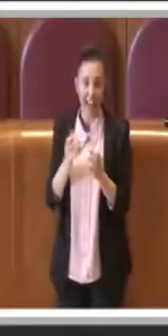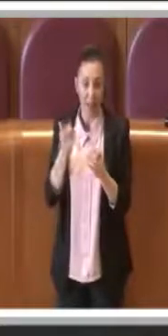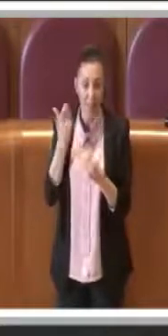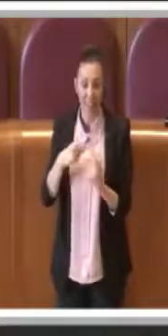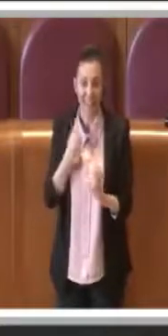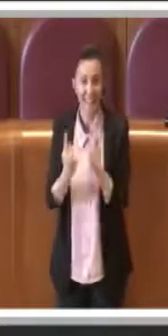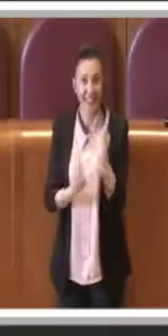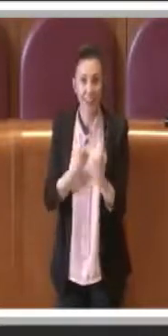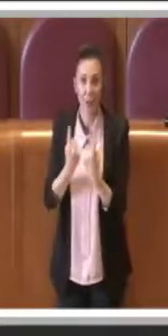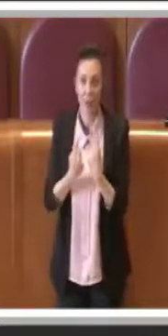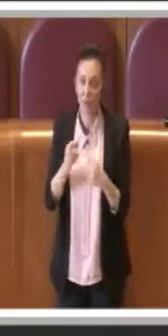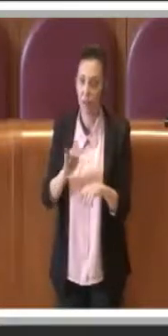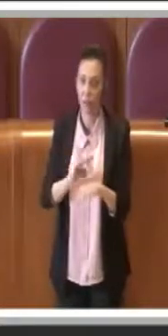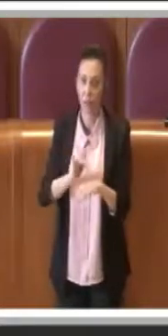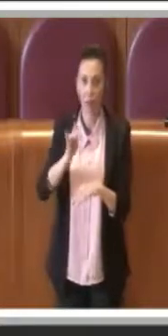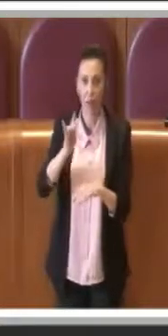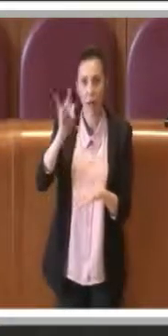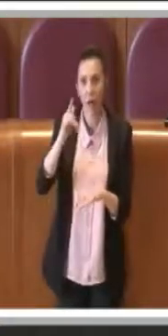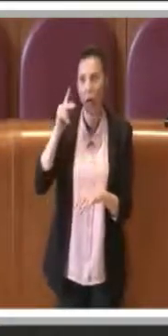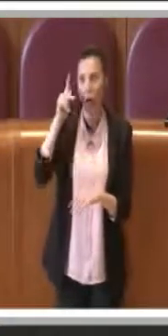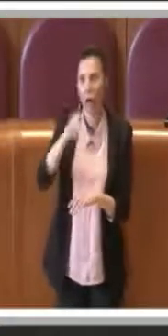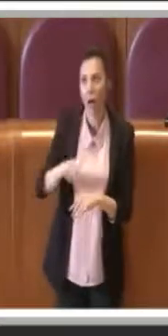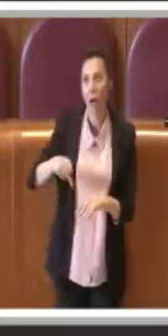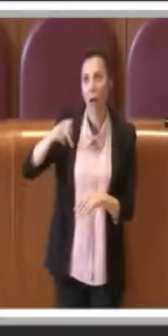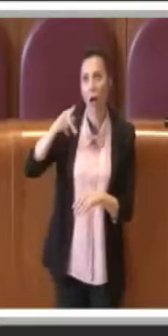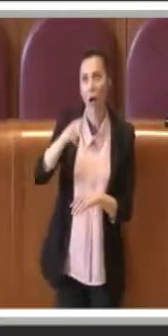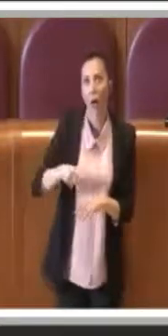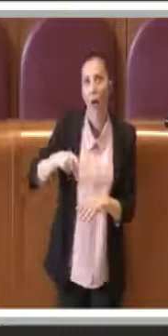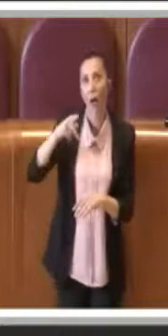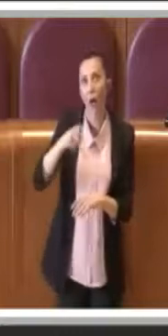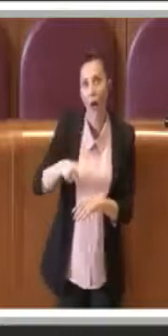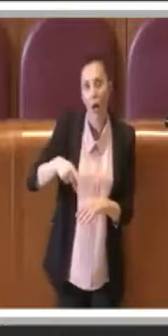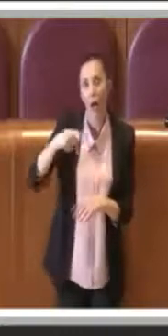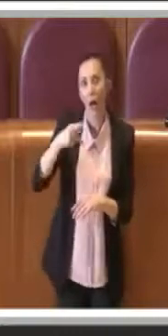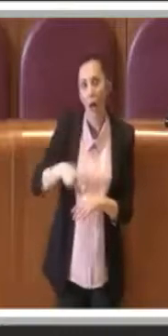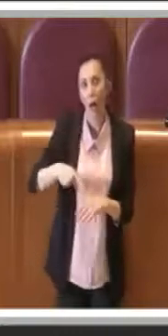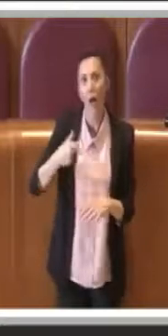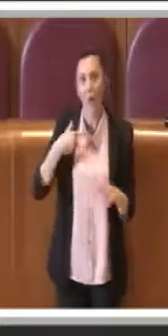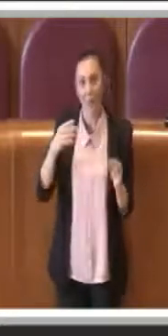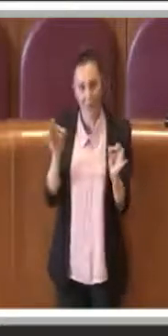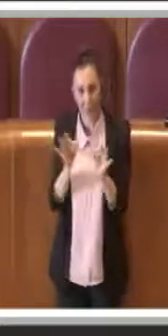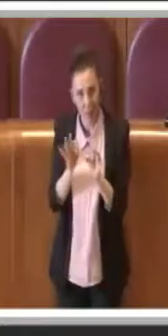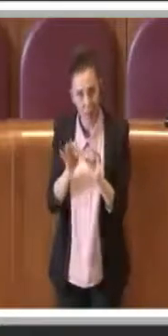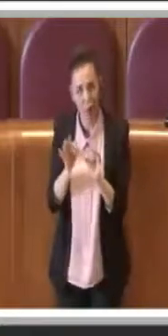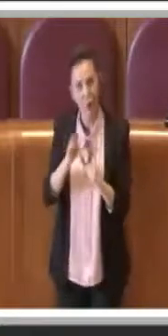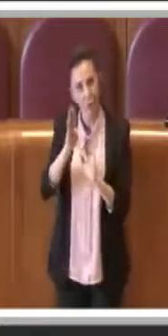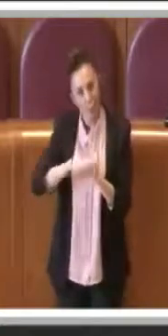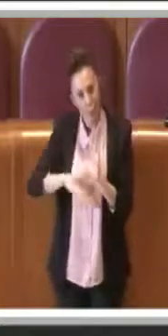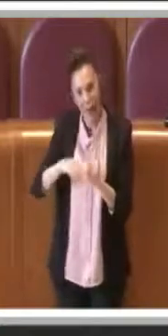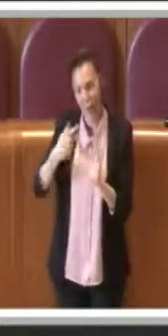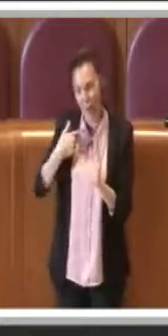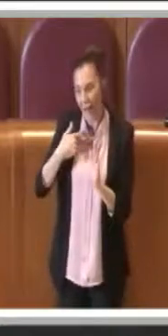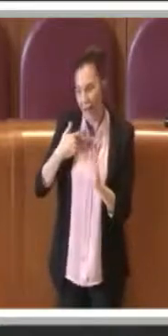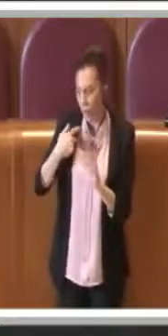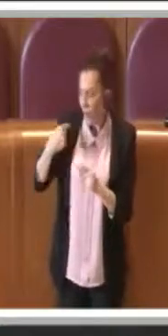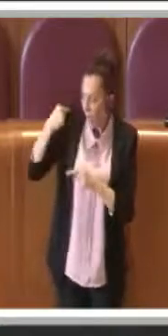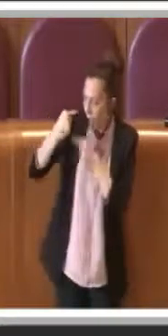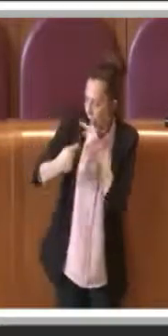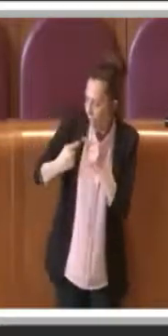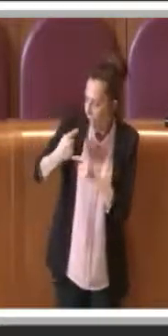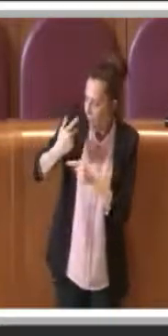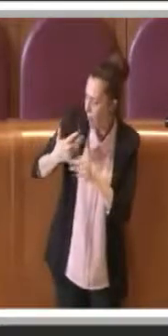ad una situazione molto delicata che va avanti da anni, come molti accordi di programma che abbiamo ereditato dal passato, però questo è un momento